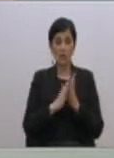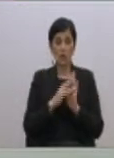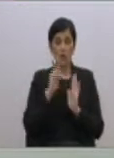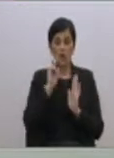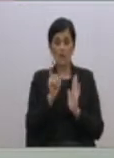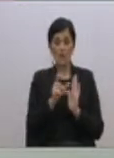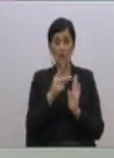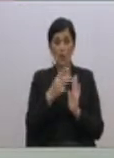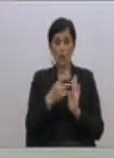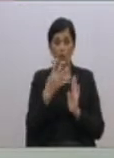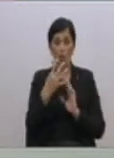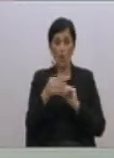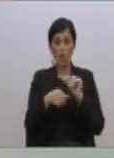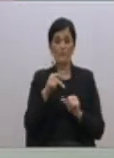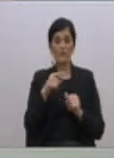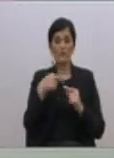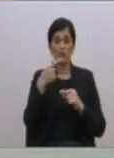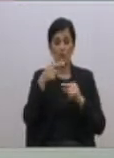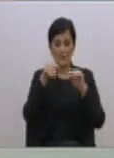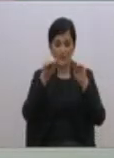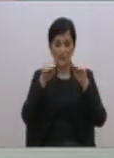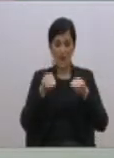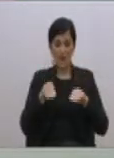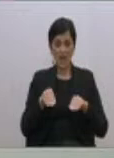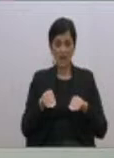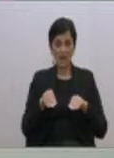გაიწერა 2024 წლის 1 ივლისის